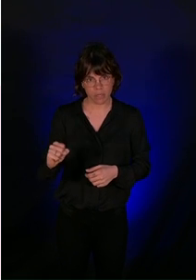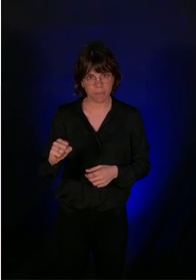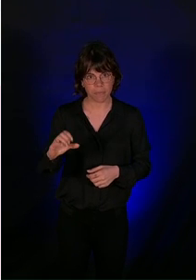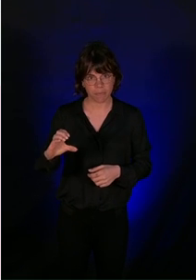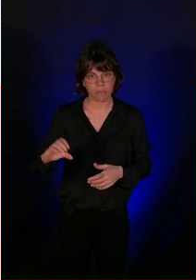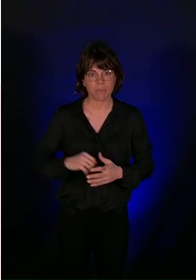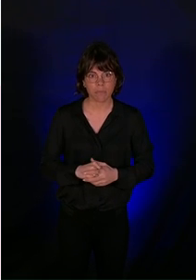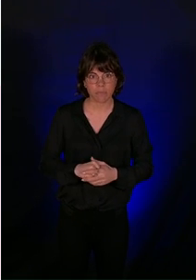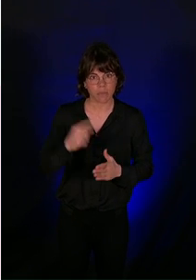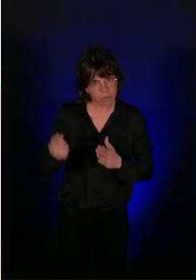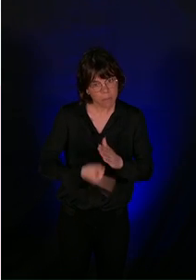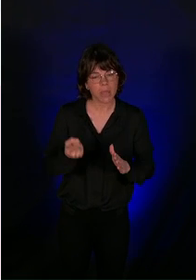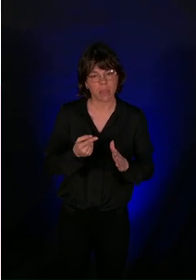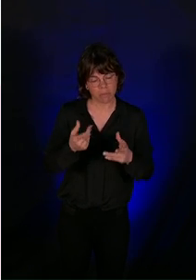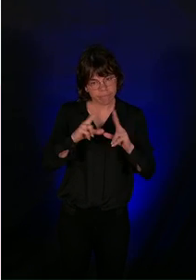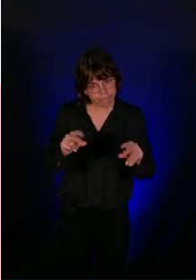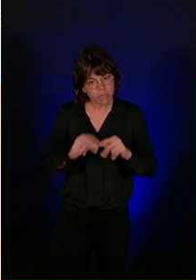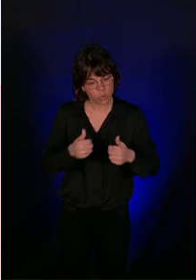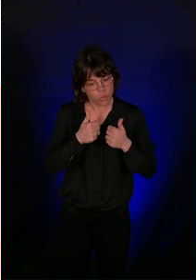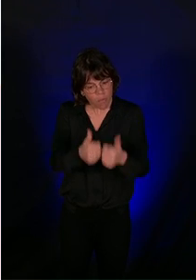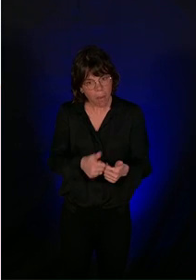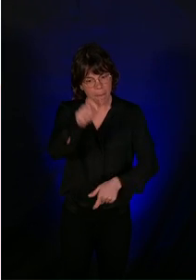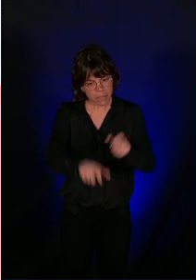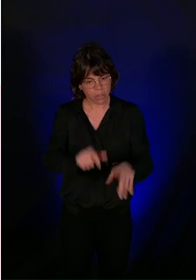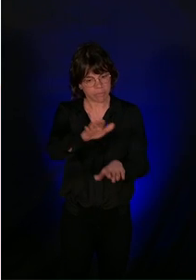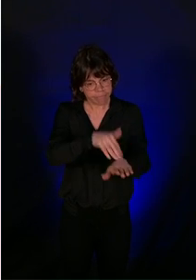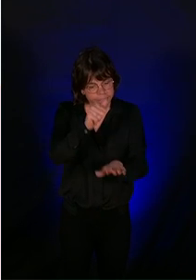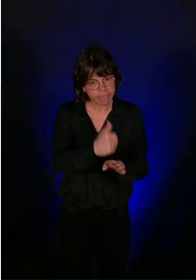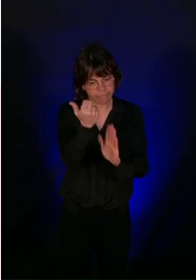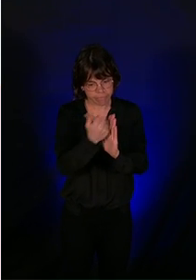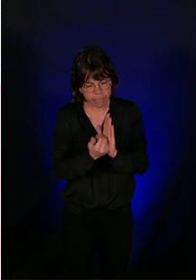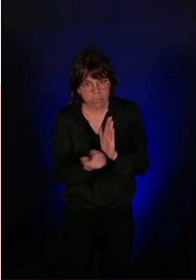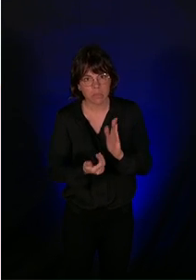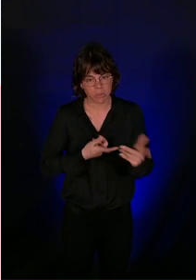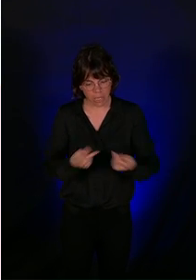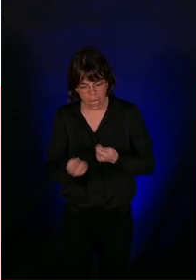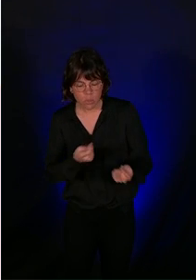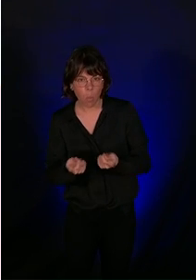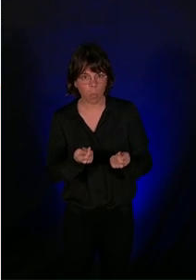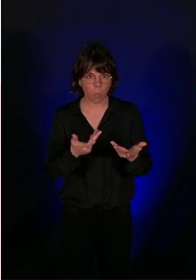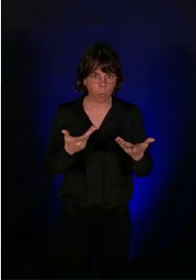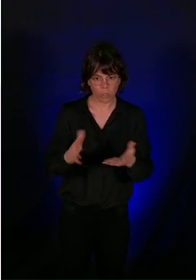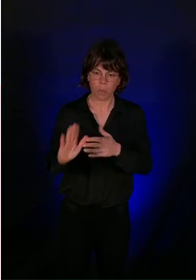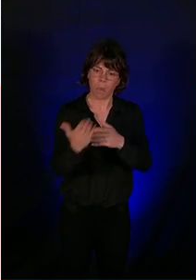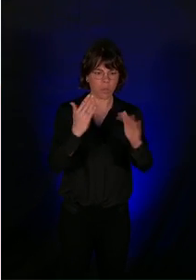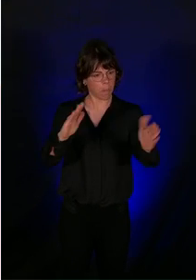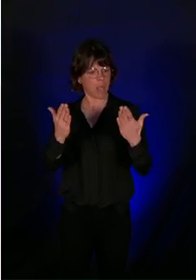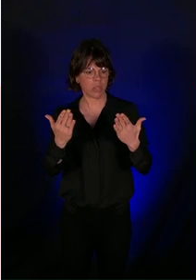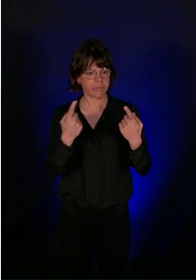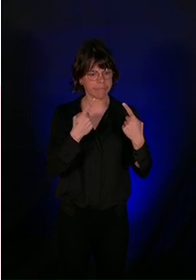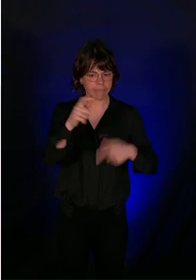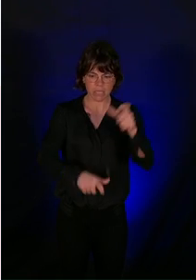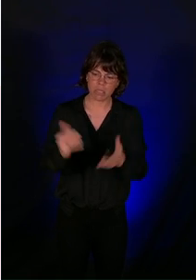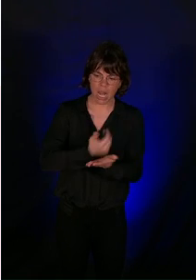travaillé je le répète à nouveau à partir des mises à disposition à une liste pour une direction représentative de la diversité du